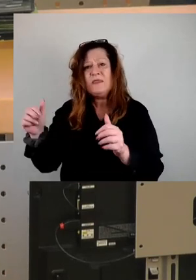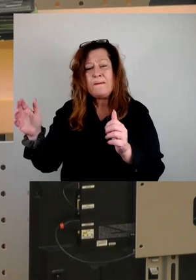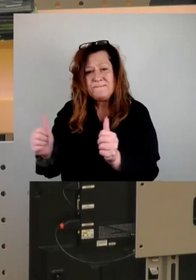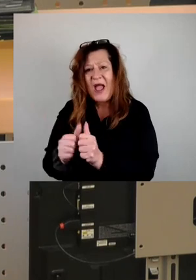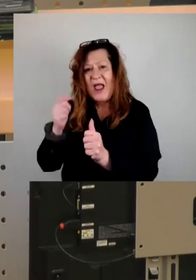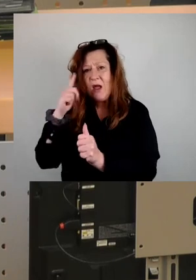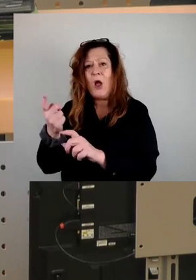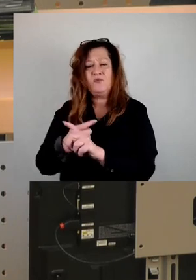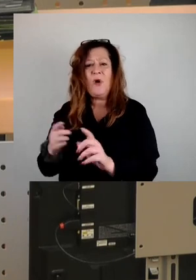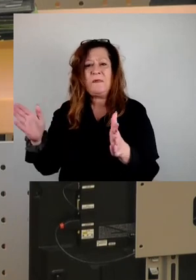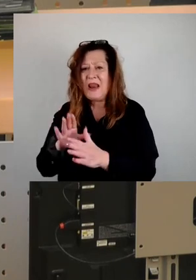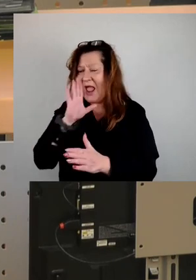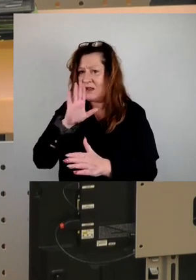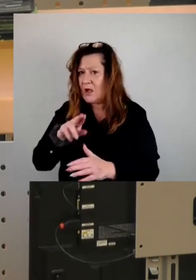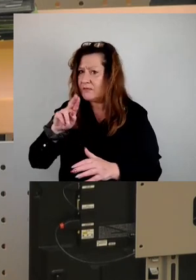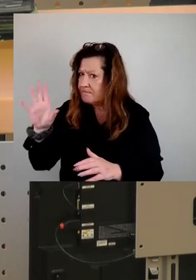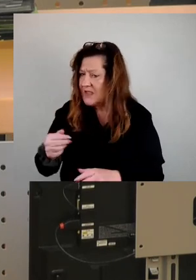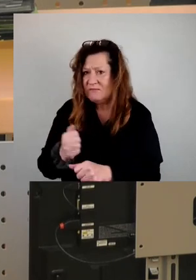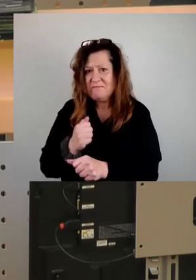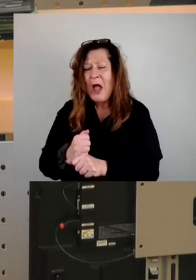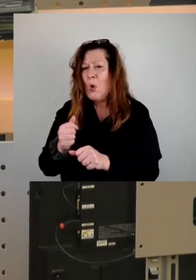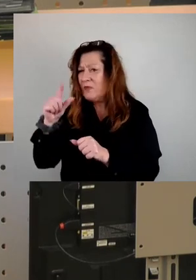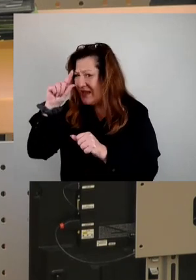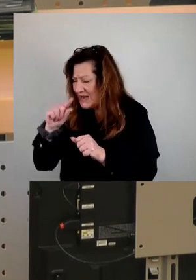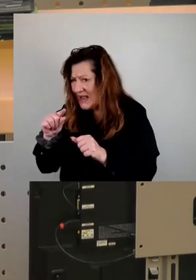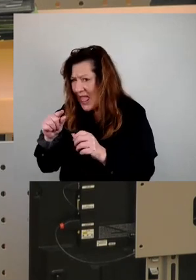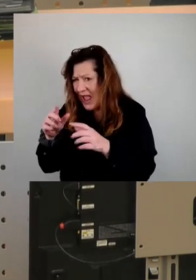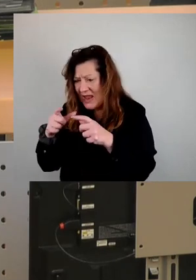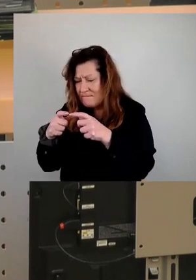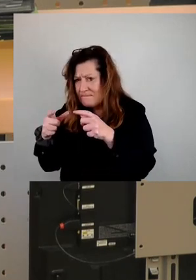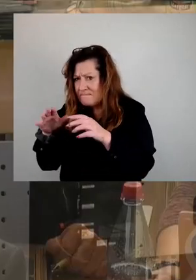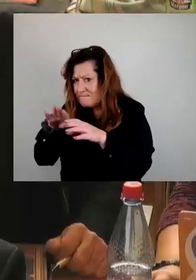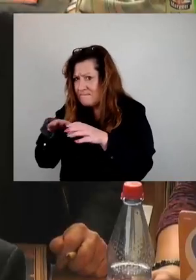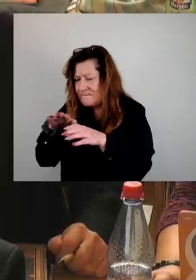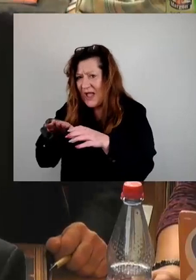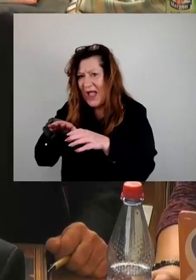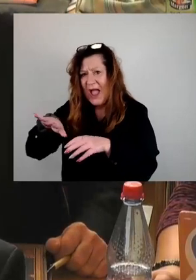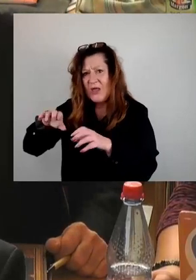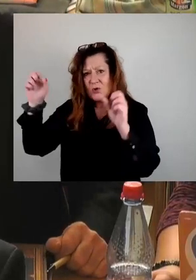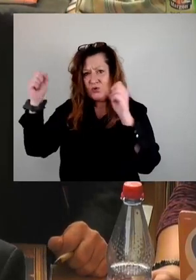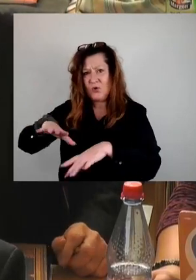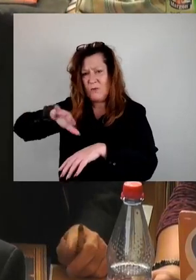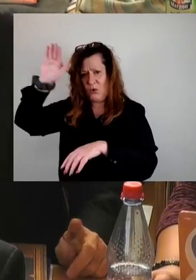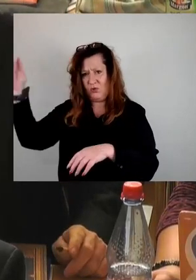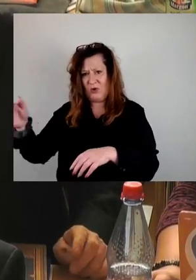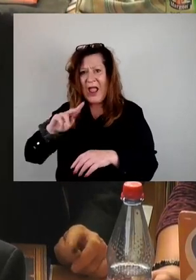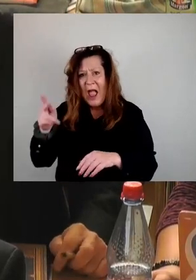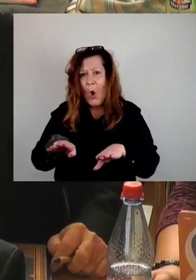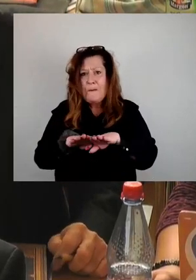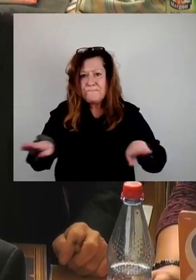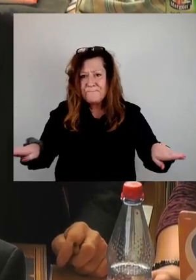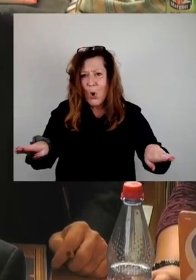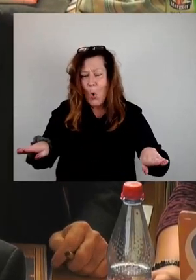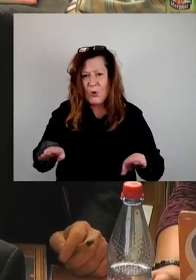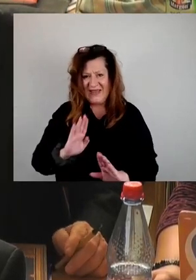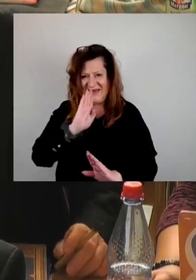kleinere Teil betrifft dieses Trümmergrundstück. Und wenn Sie dann einfach mal nach den Bodenrichtwerten gehen, ich weiß nicht, ob Sie sich da mal kundig gemacht haben, ich habe es